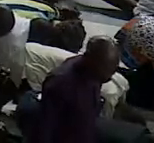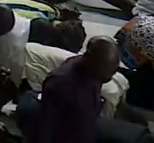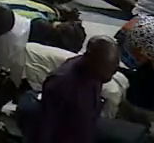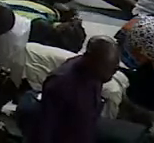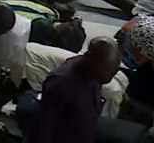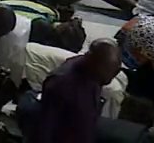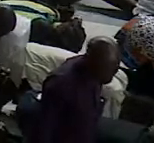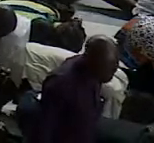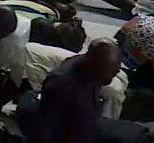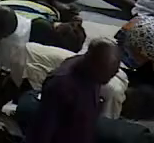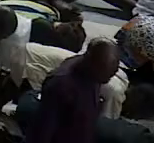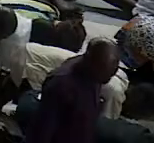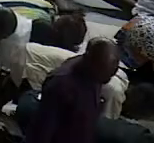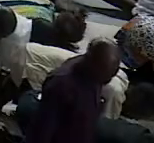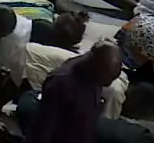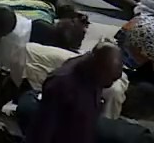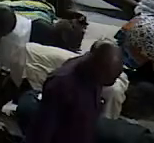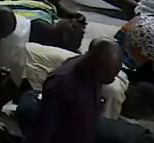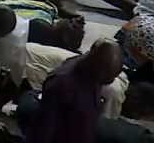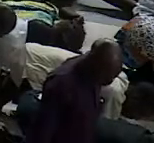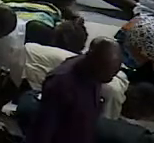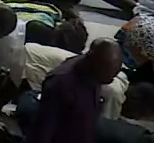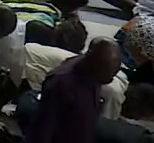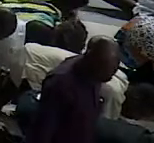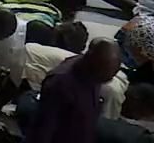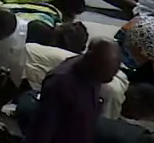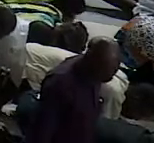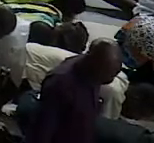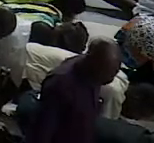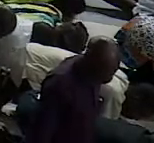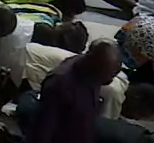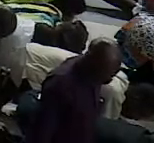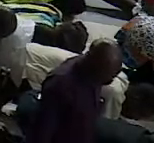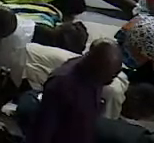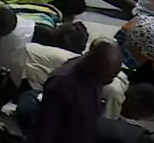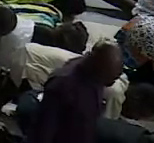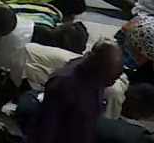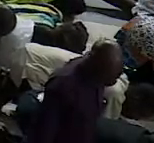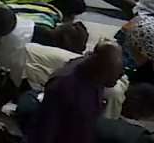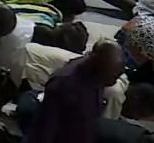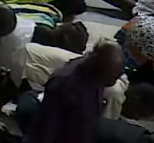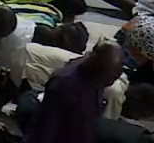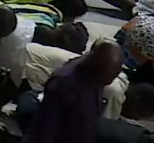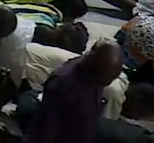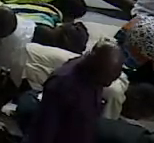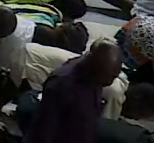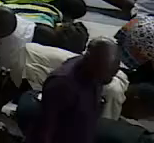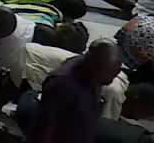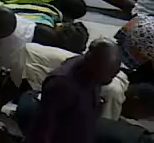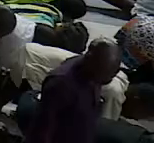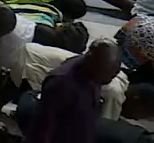pour prospérer au nom puissant de Jésus